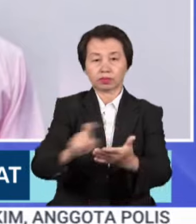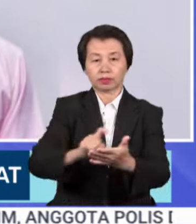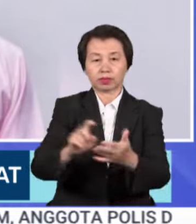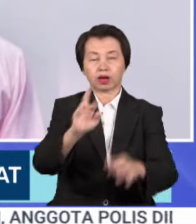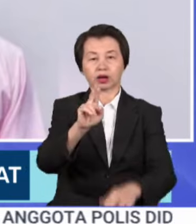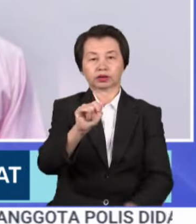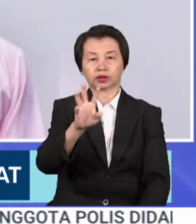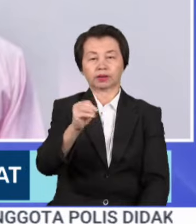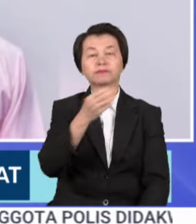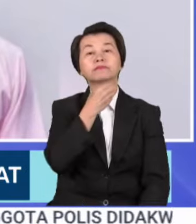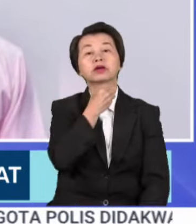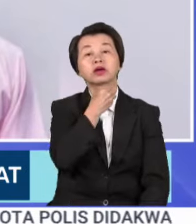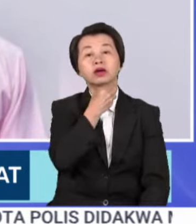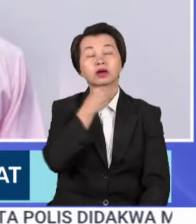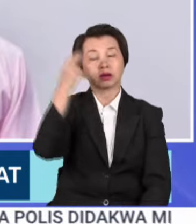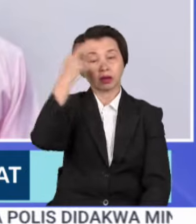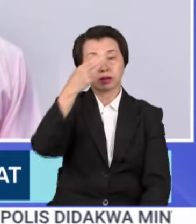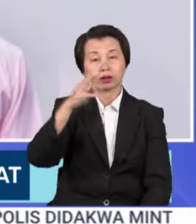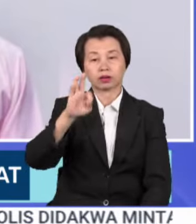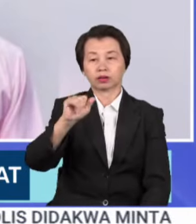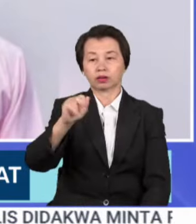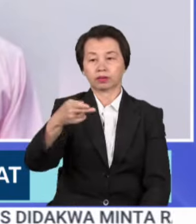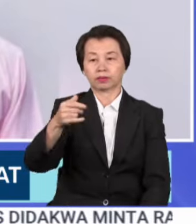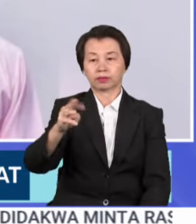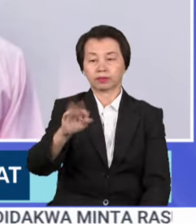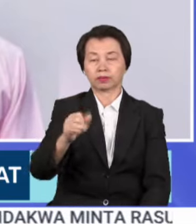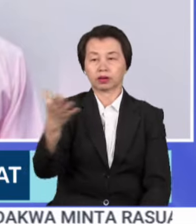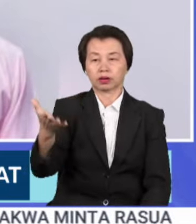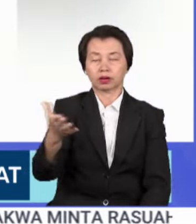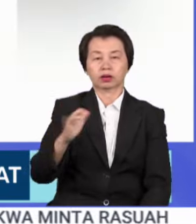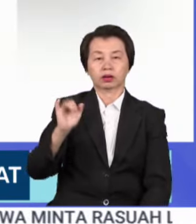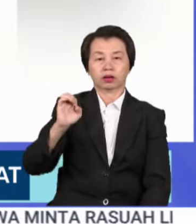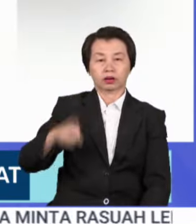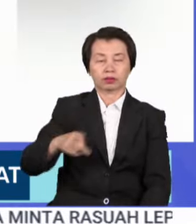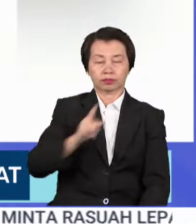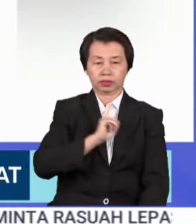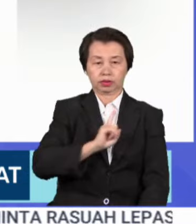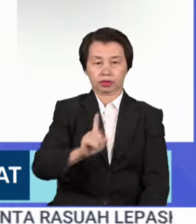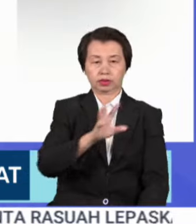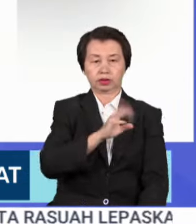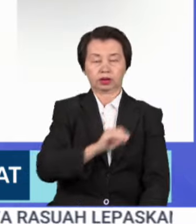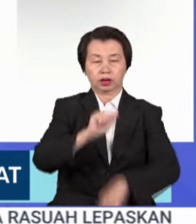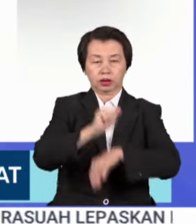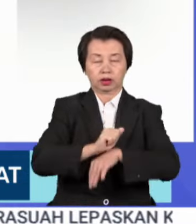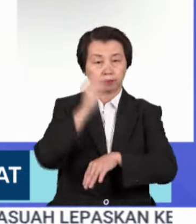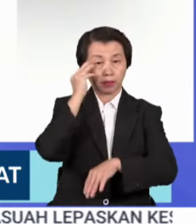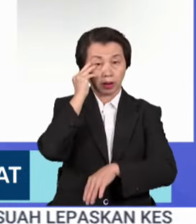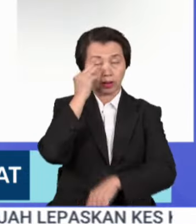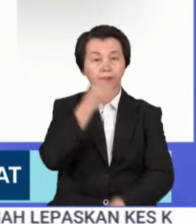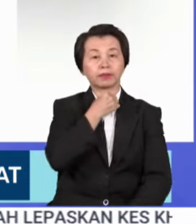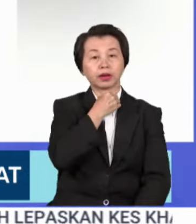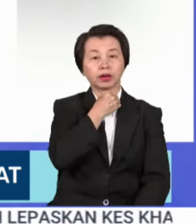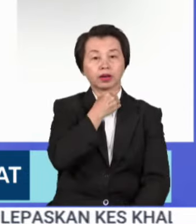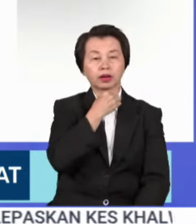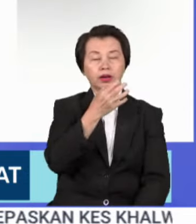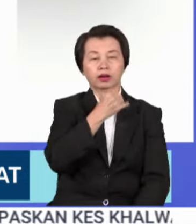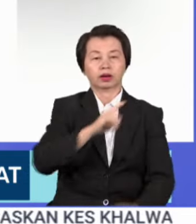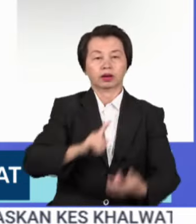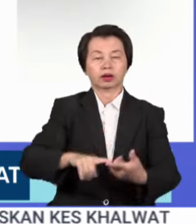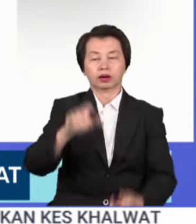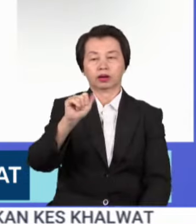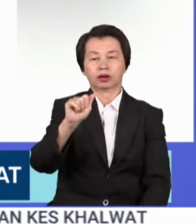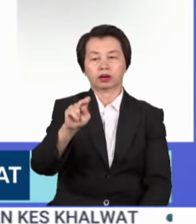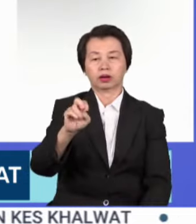rancangan RTM Perak, Muhammad Fahmi Muhammad Nur, yang dipertua Majlis Agama Islam dan Adat Melayu Perak MAIP Tan Sri Muhammad